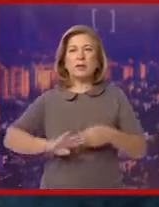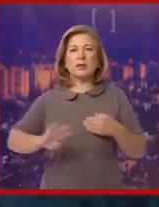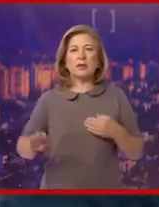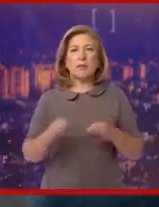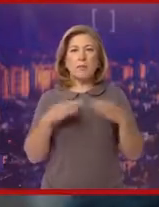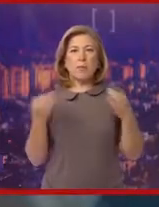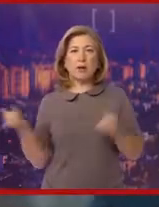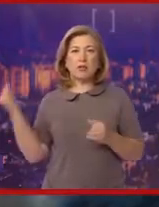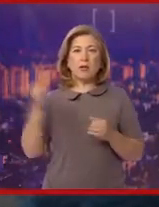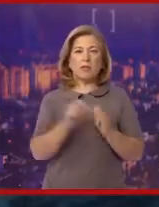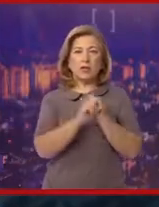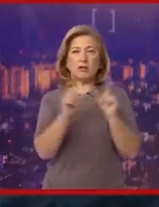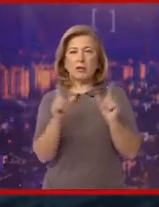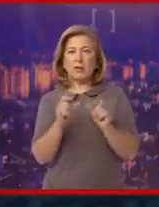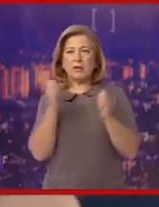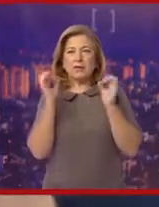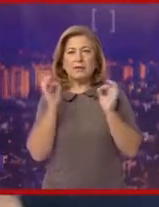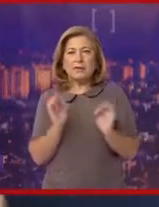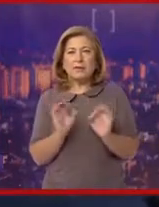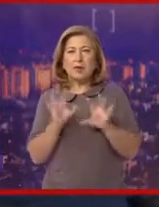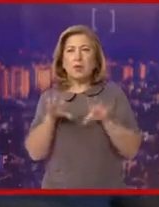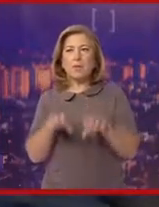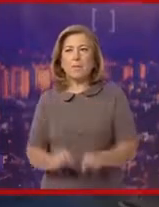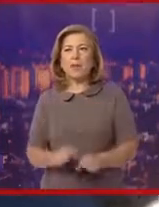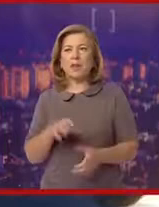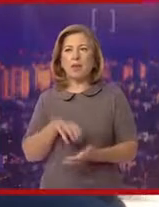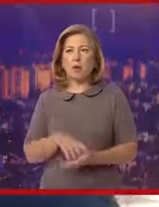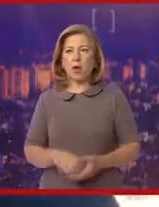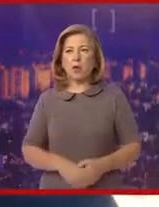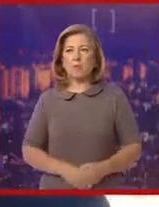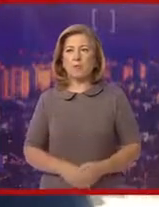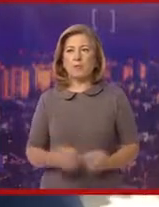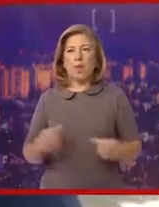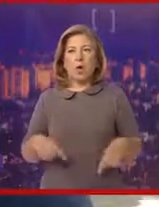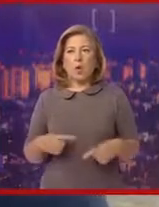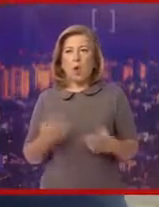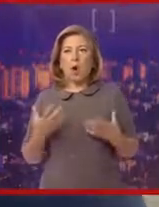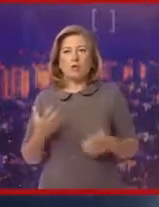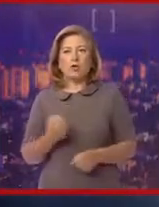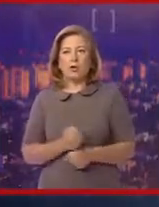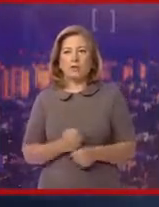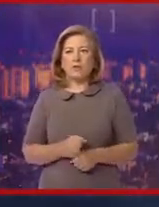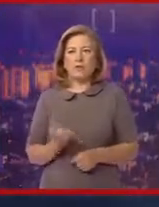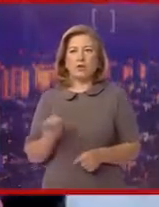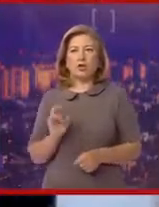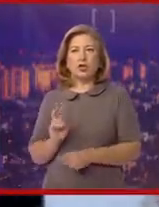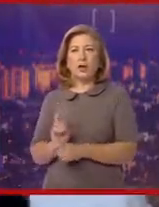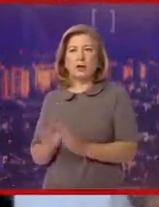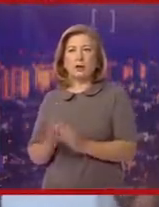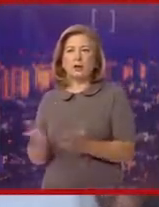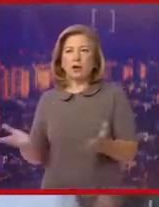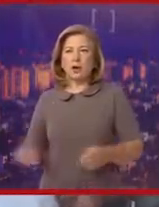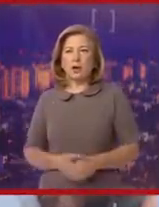primele ore ca să fie sigur că vor prinde un loc. Da, avem ce face, altă soluție. Dacă nu intră, n-avem cu cine să lăsăm acasă. Sunt